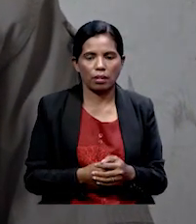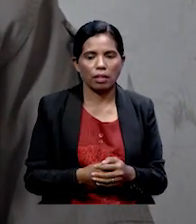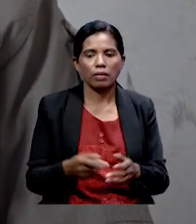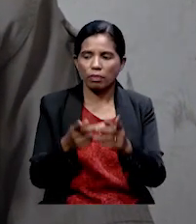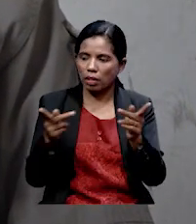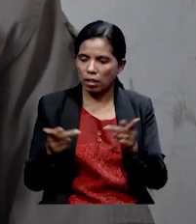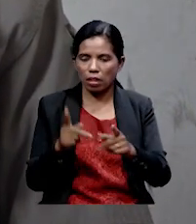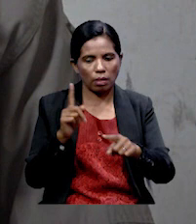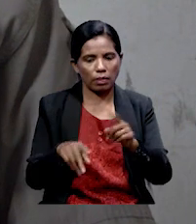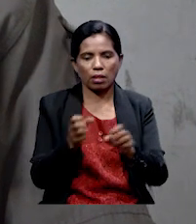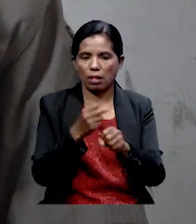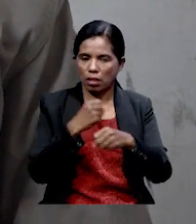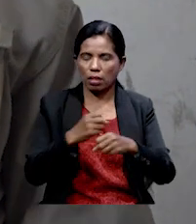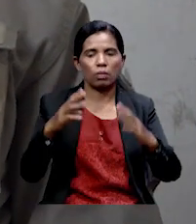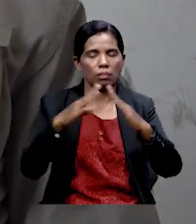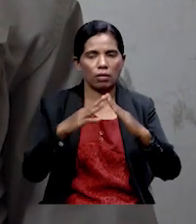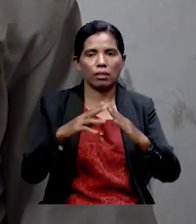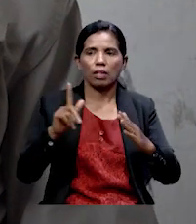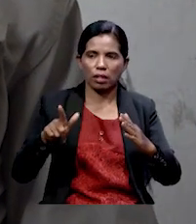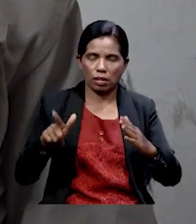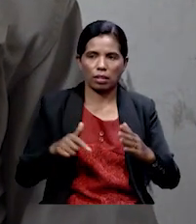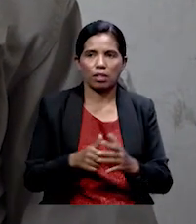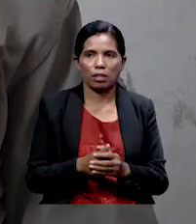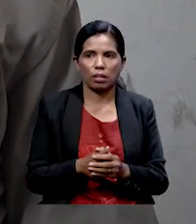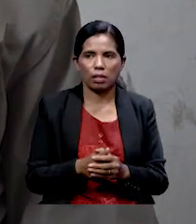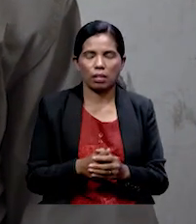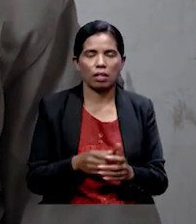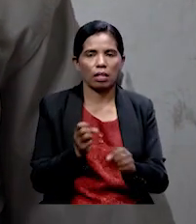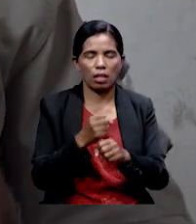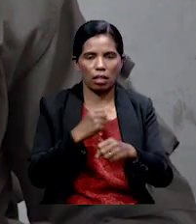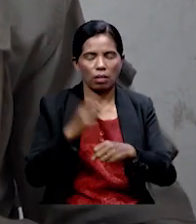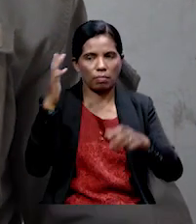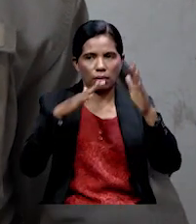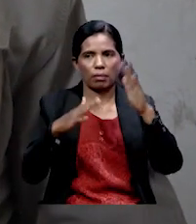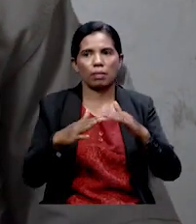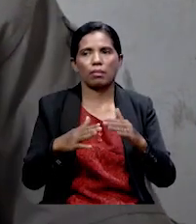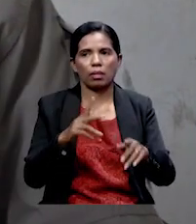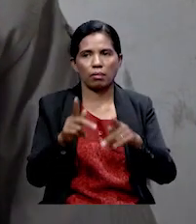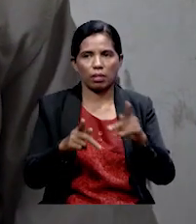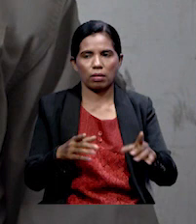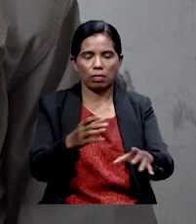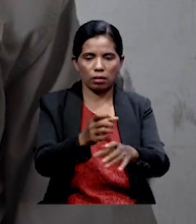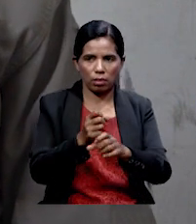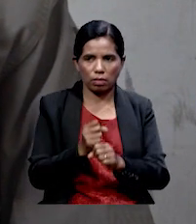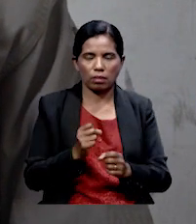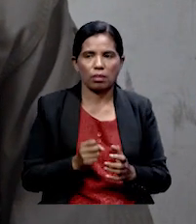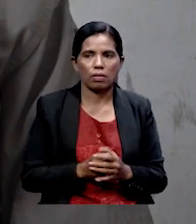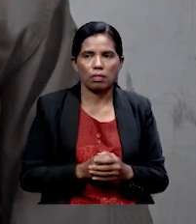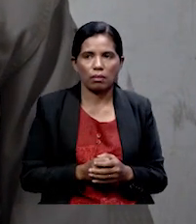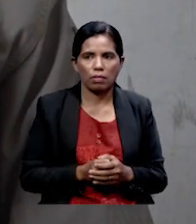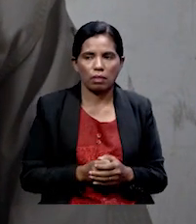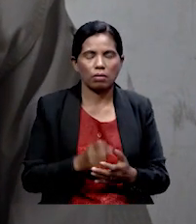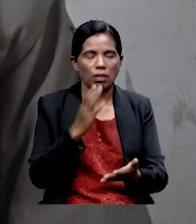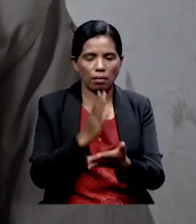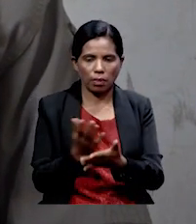ini la bele halu ma mis ursida sai fila fale konfuza ngira se ita ba obriga ba sobu ka ita obriga ba